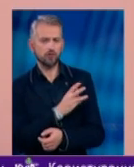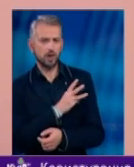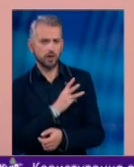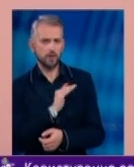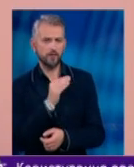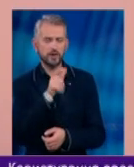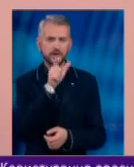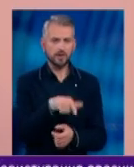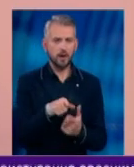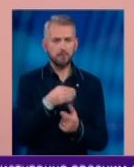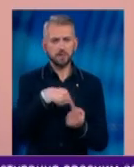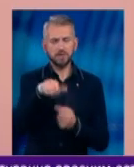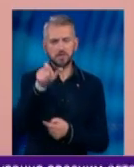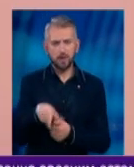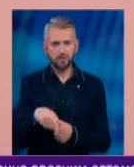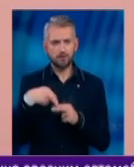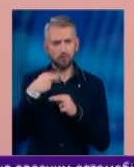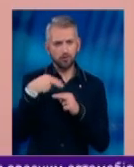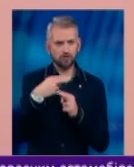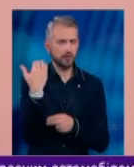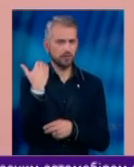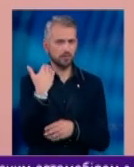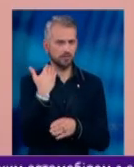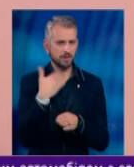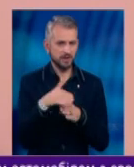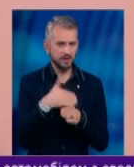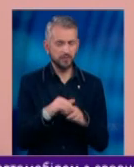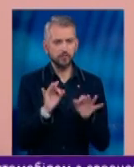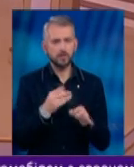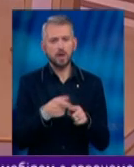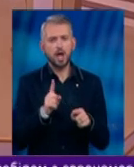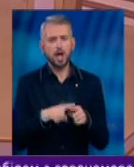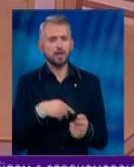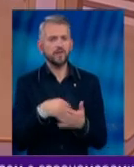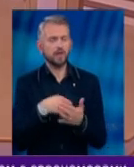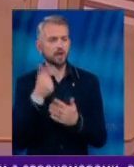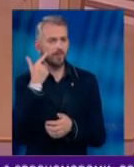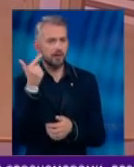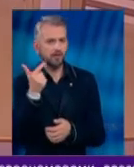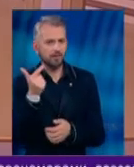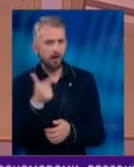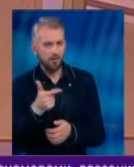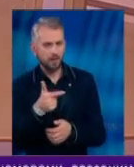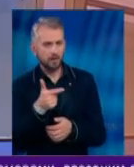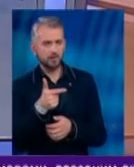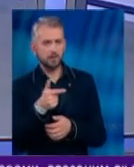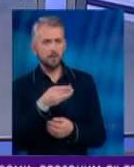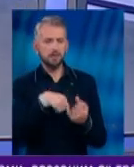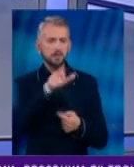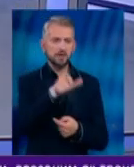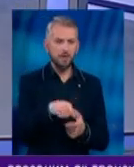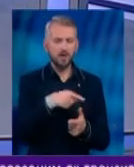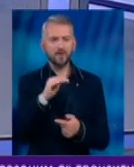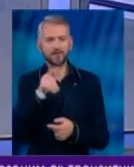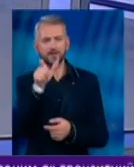физлица либо предпринимателя погашать кредит. Действительно, то есть это финансовая грамотность, то есть предприниматель либо физлицо, он должен понимать,